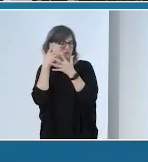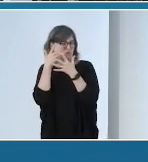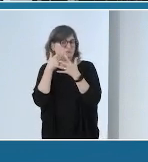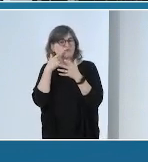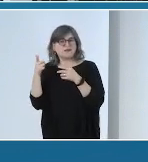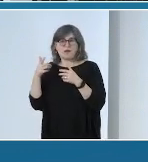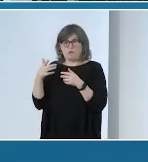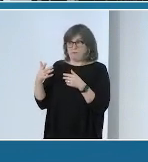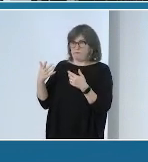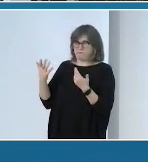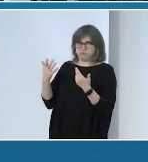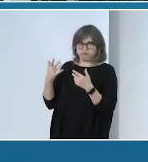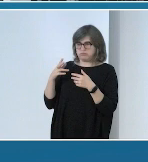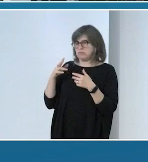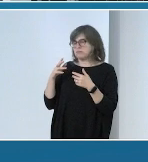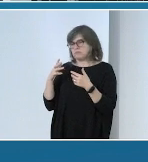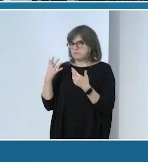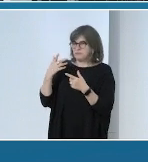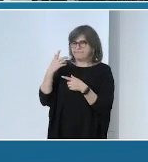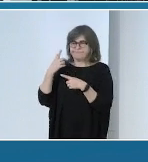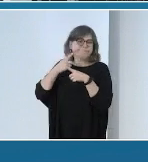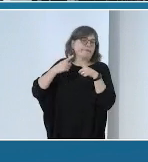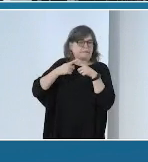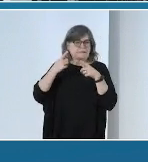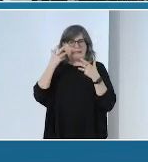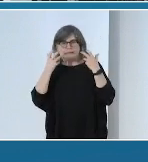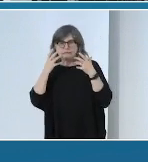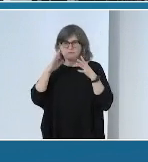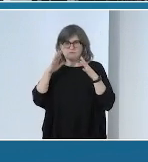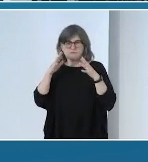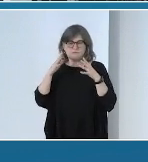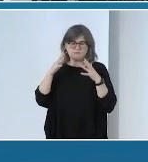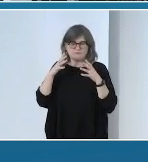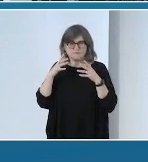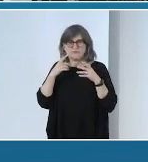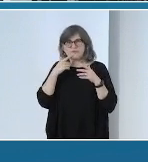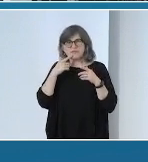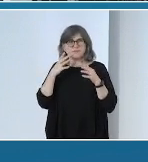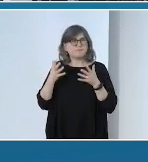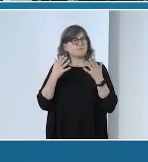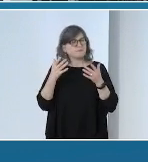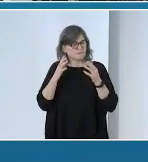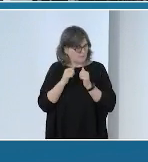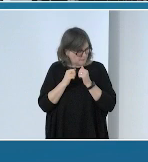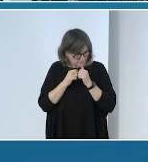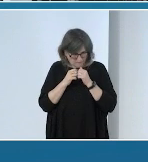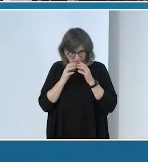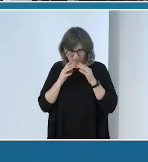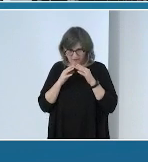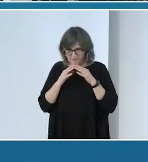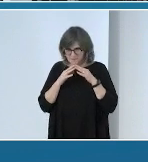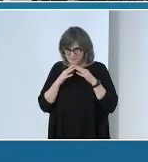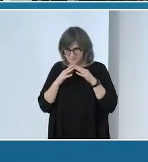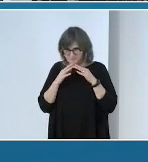l'atteinte vestibulaire était incomplète, c'est-à-dire qui n'ont pas d'atteinte, qui ont pas